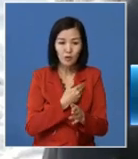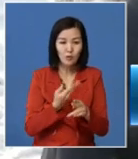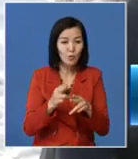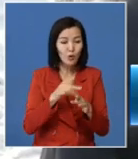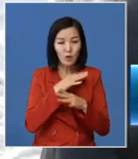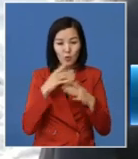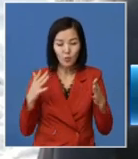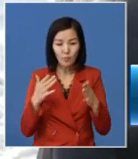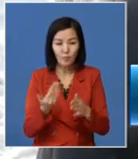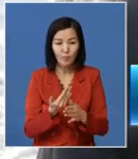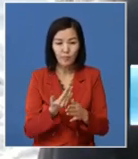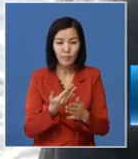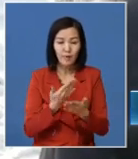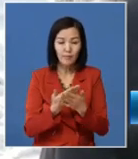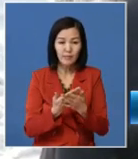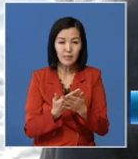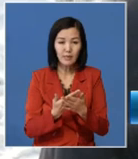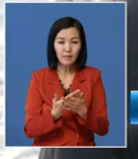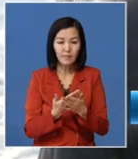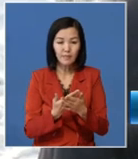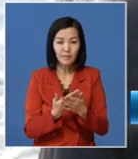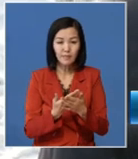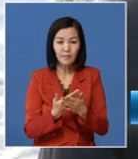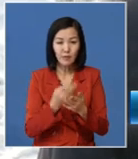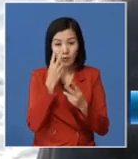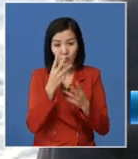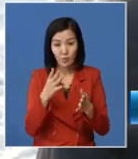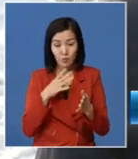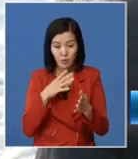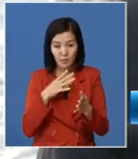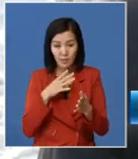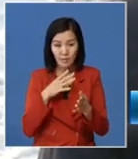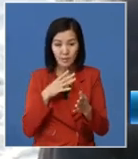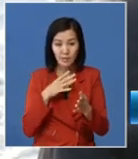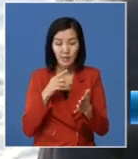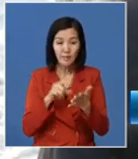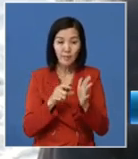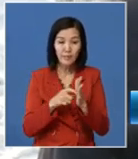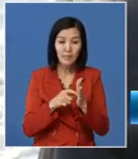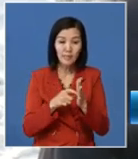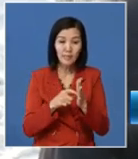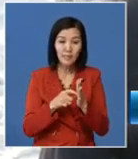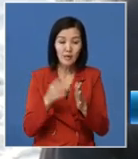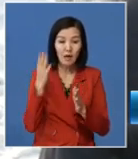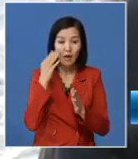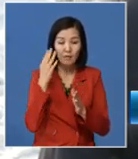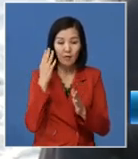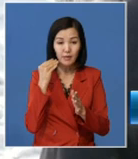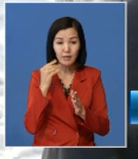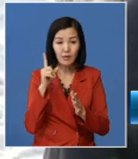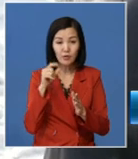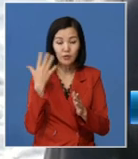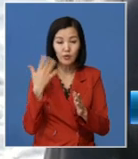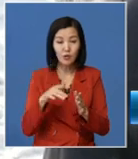пәтерлерге. Мынаның өзінде алдымызға өзіңдер кіріп шықсыңдар, сонда пәтердің өзінде Алматыдан